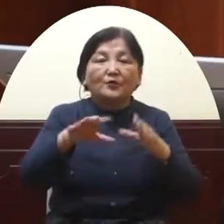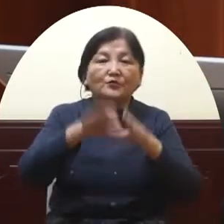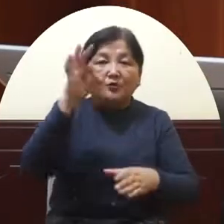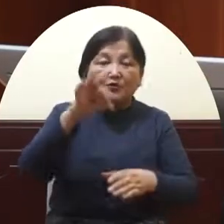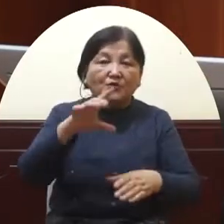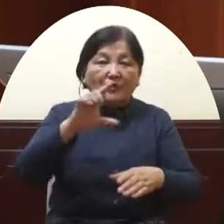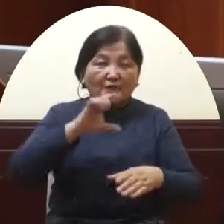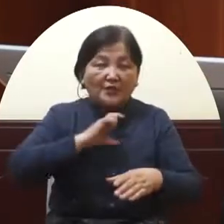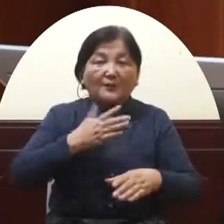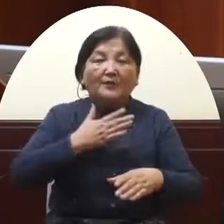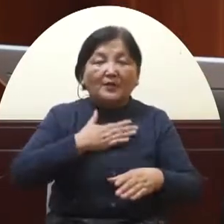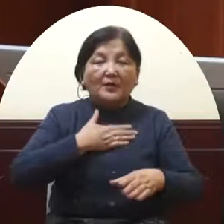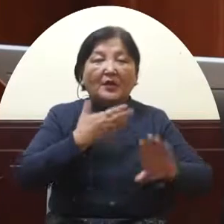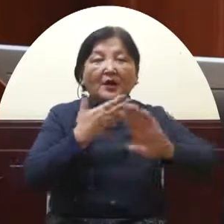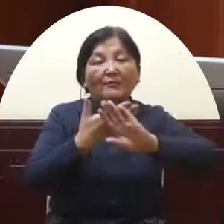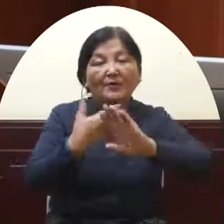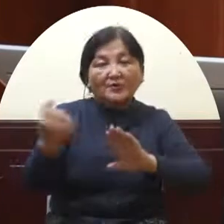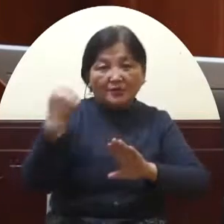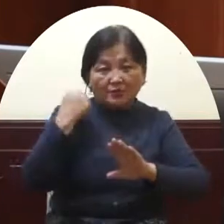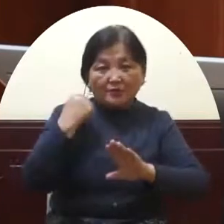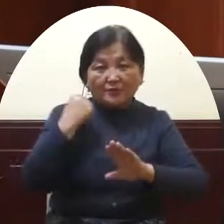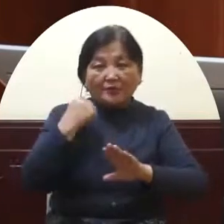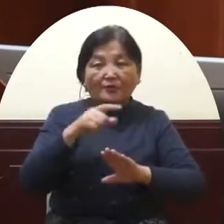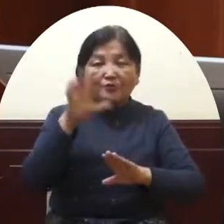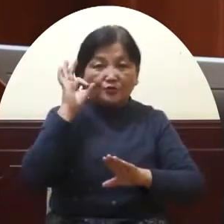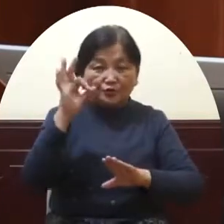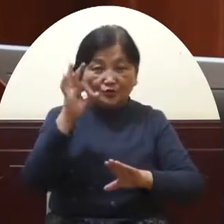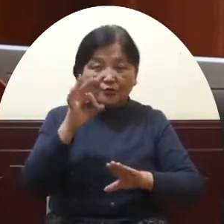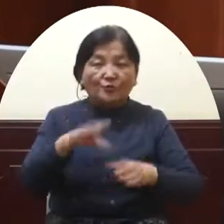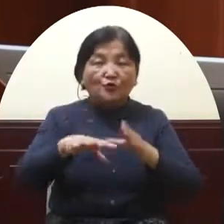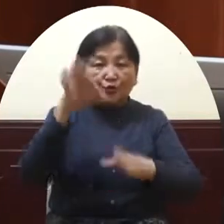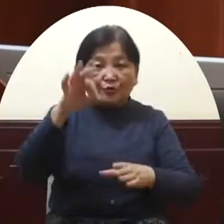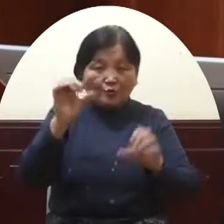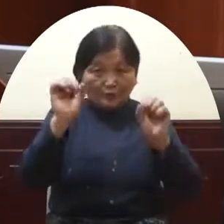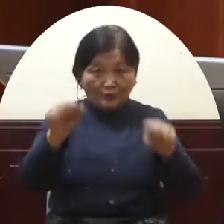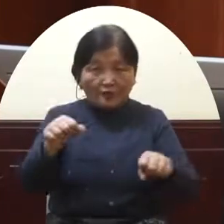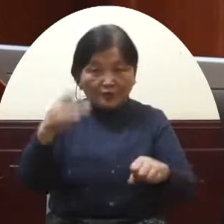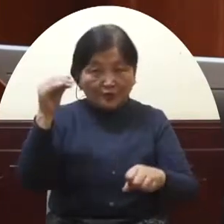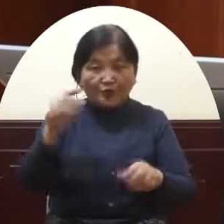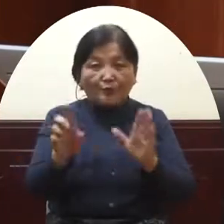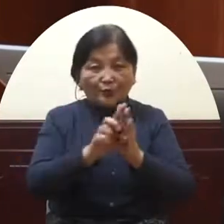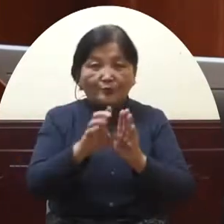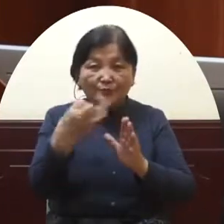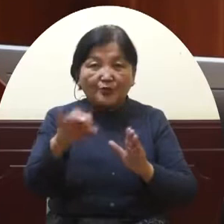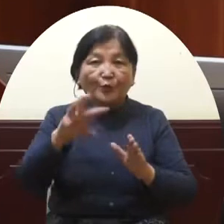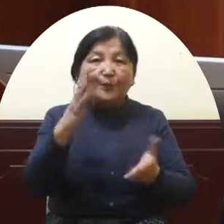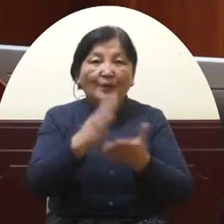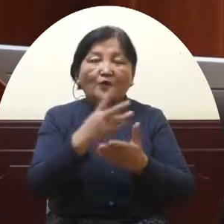сонгогчийн эрхийг хамгаалч чадвал илүү зүй ёсны сонгуул хийдэг бол чадах боломжтой юм байна